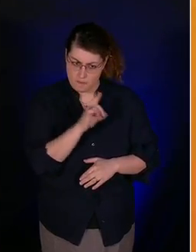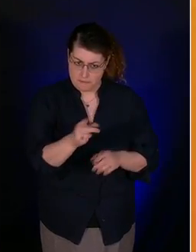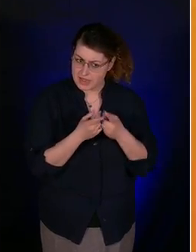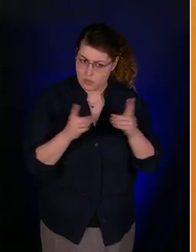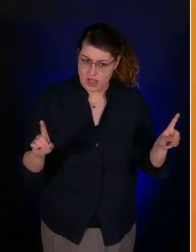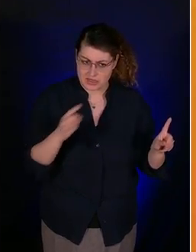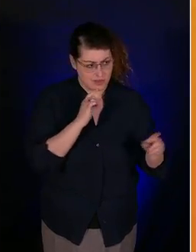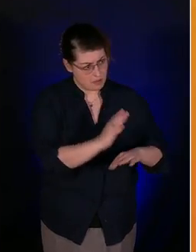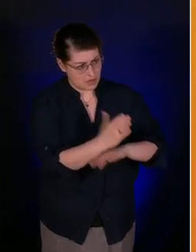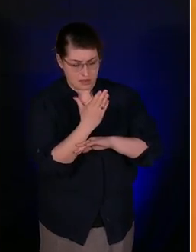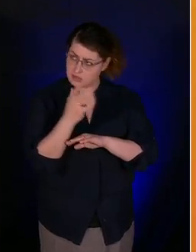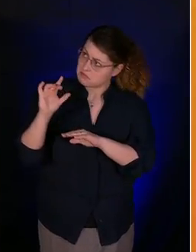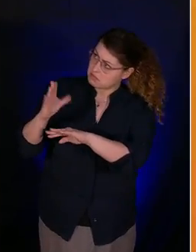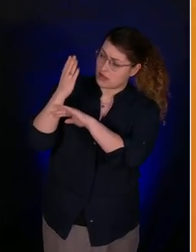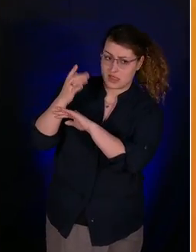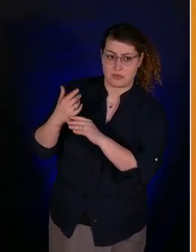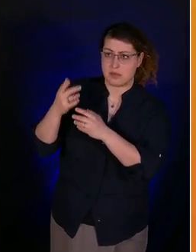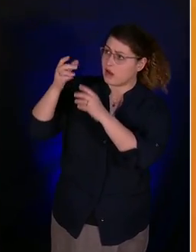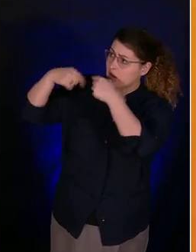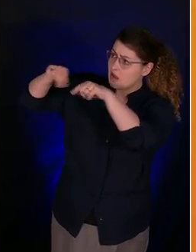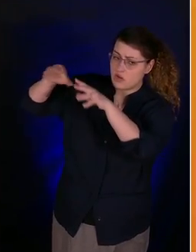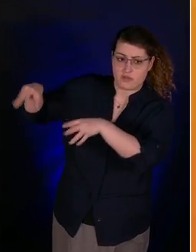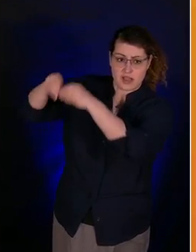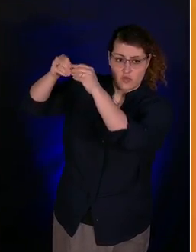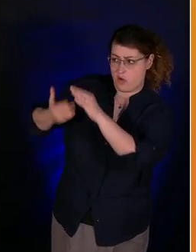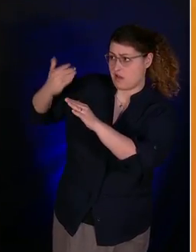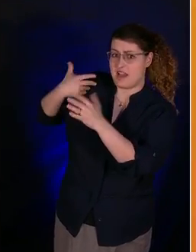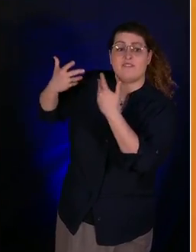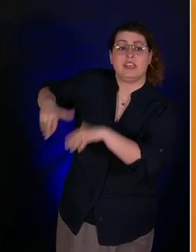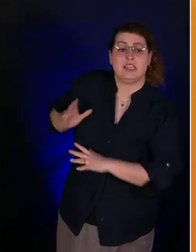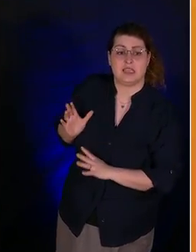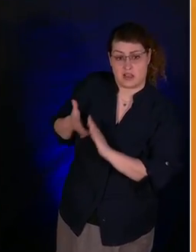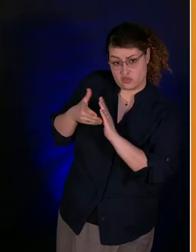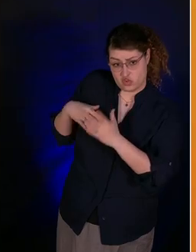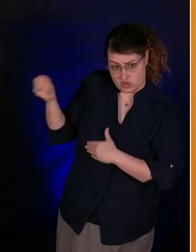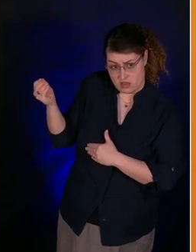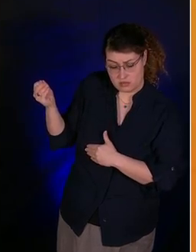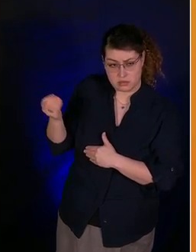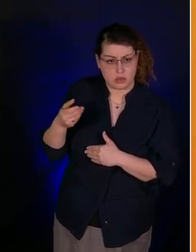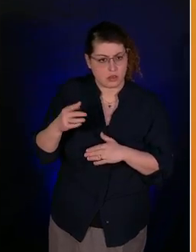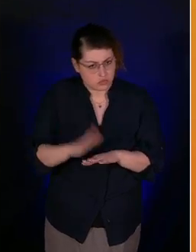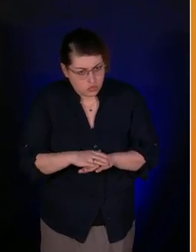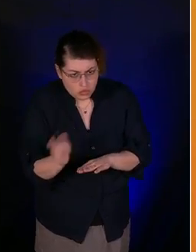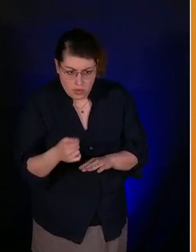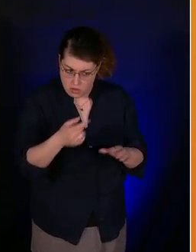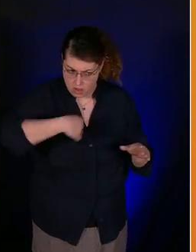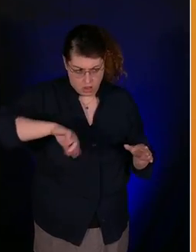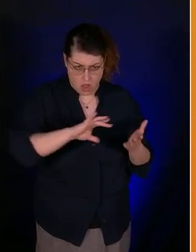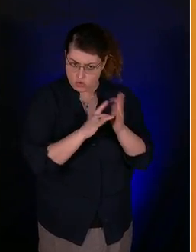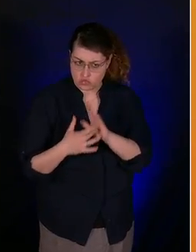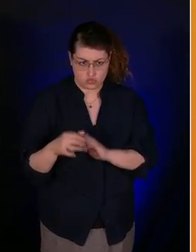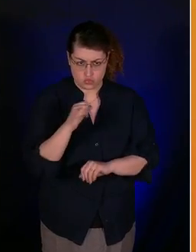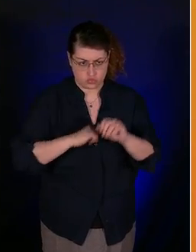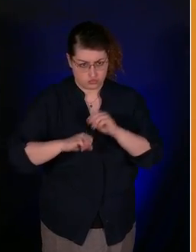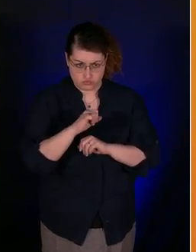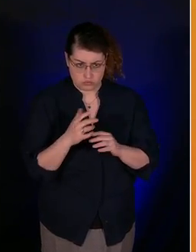car présentée par la direction sortante. C'est pourtant la pratique normale dans toutes les organisations de la CGT et c'est le cas